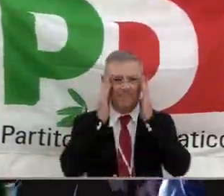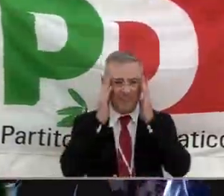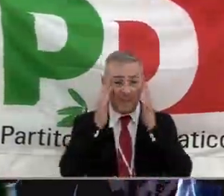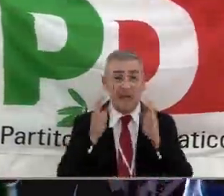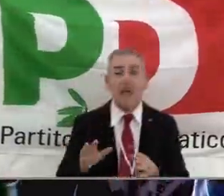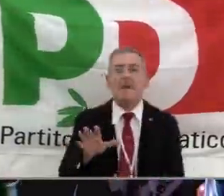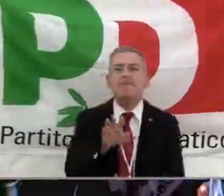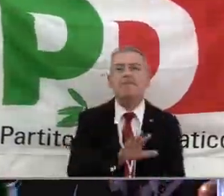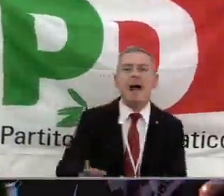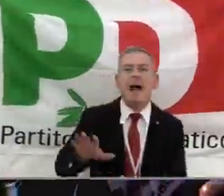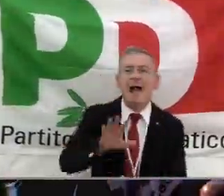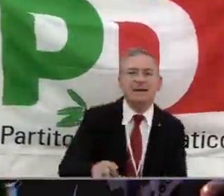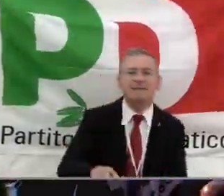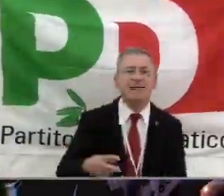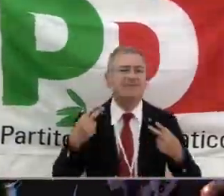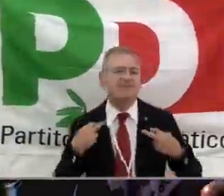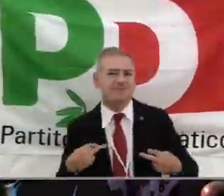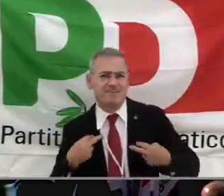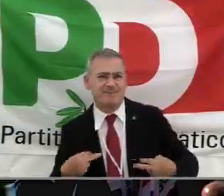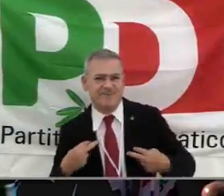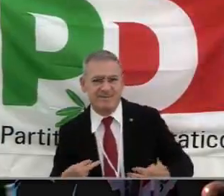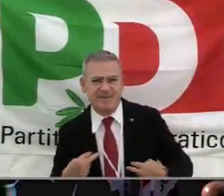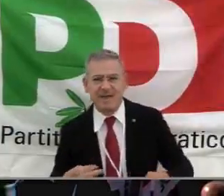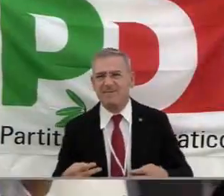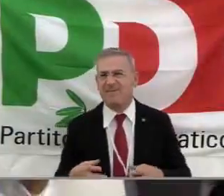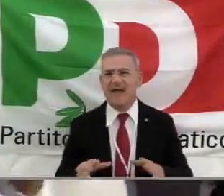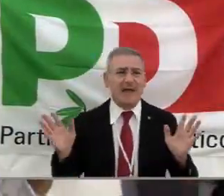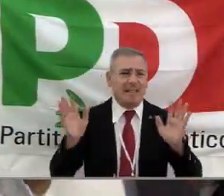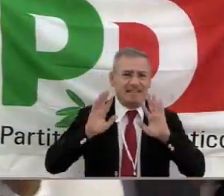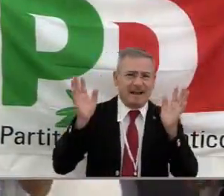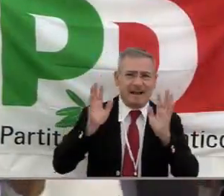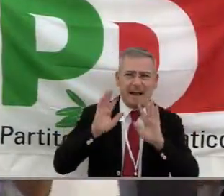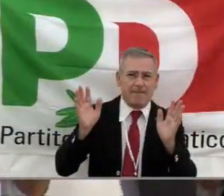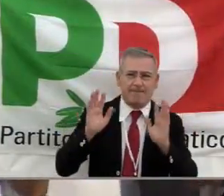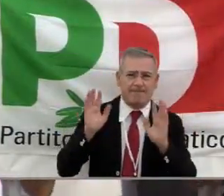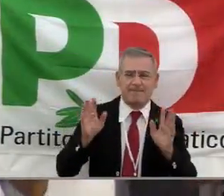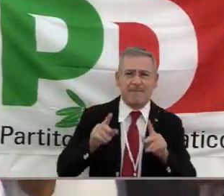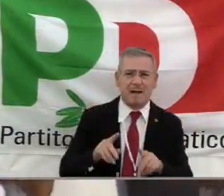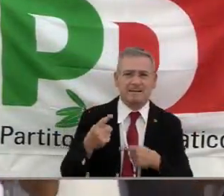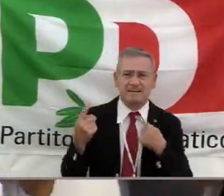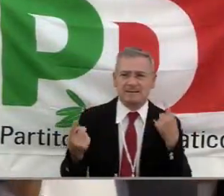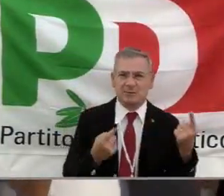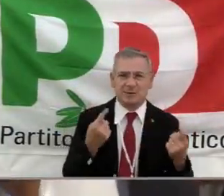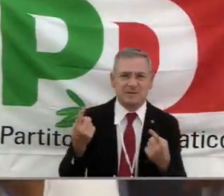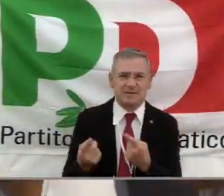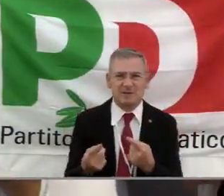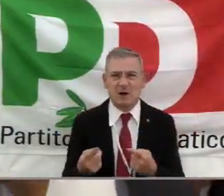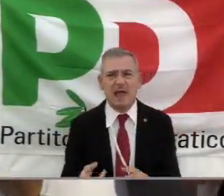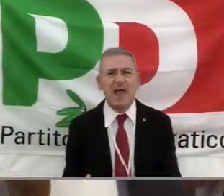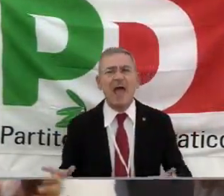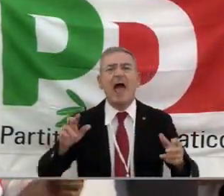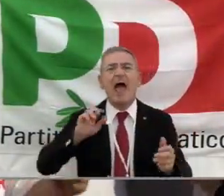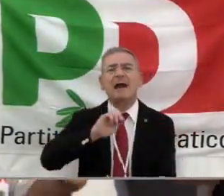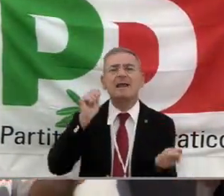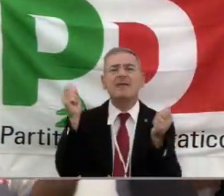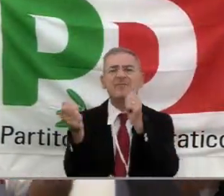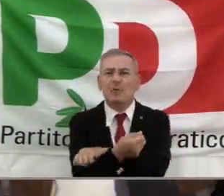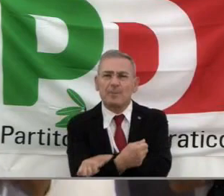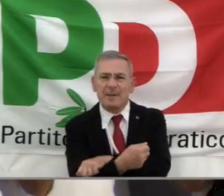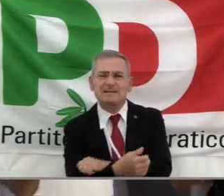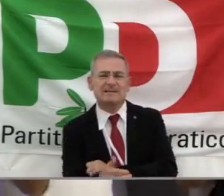In un paese che ha vissuto il dramma di riformisti uccisi